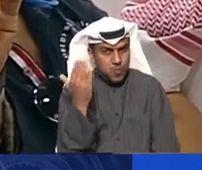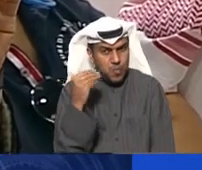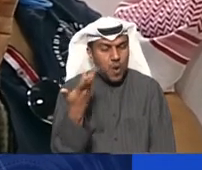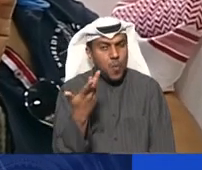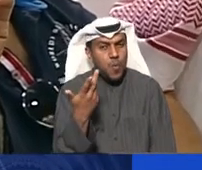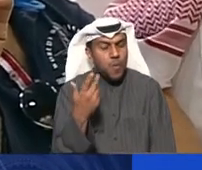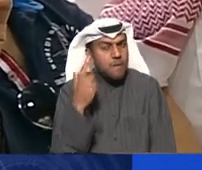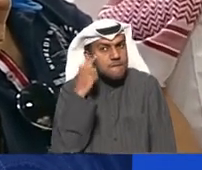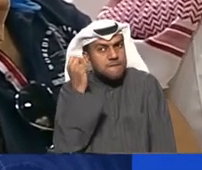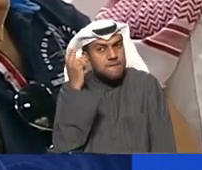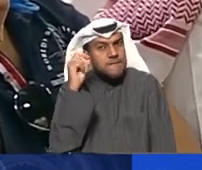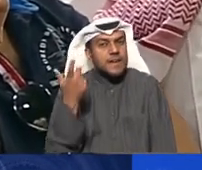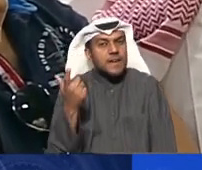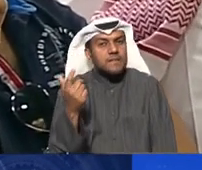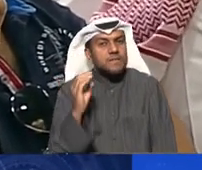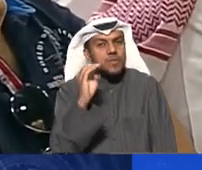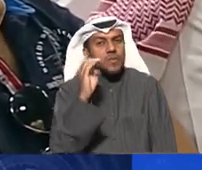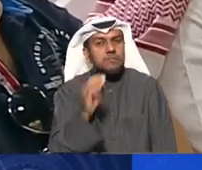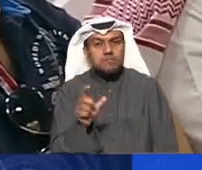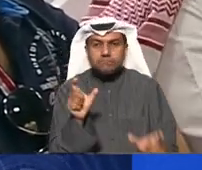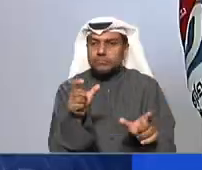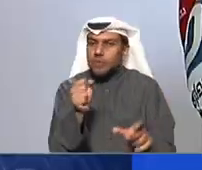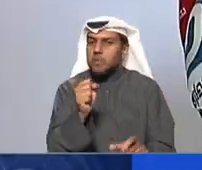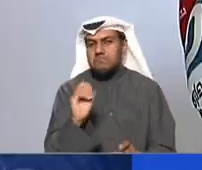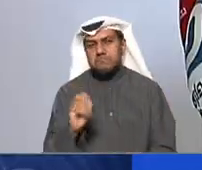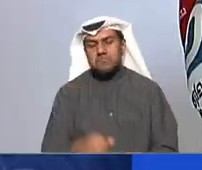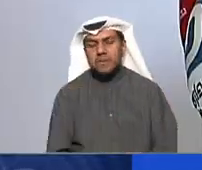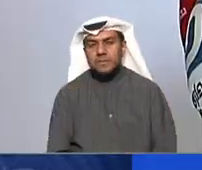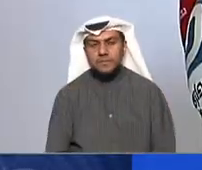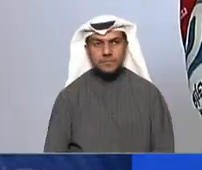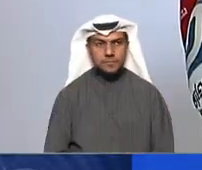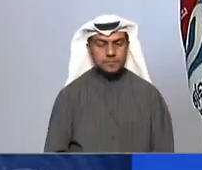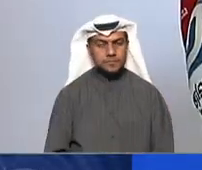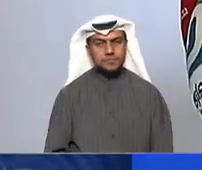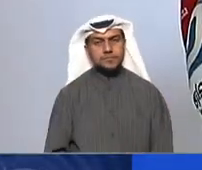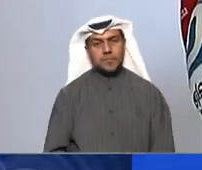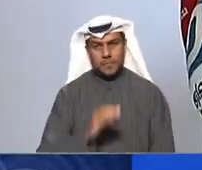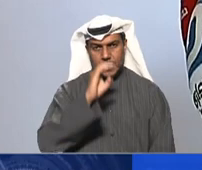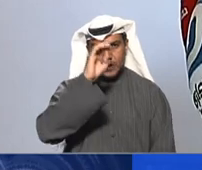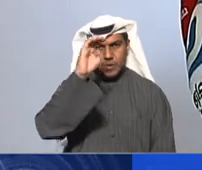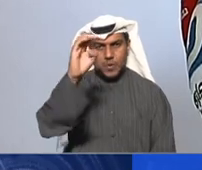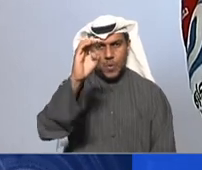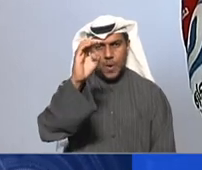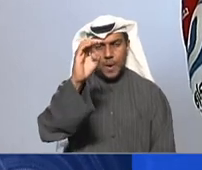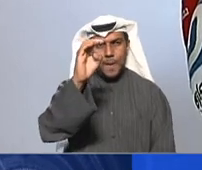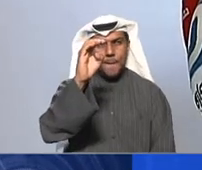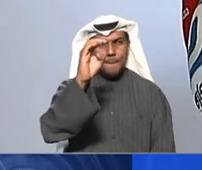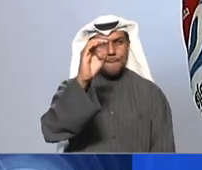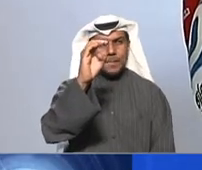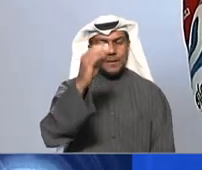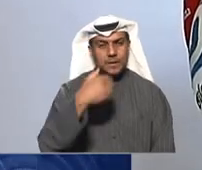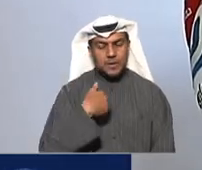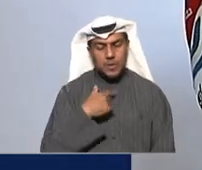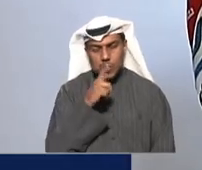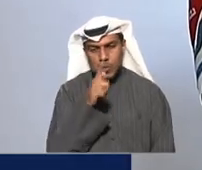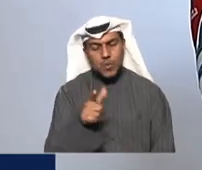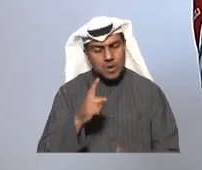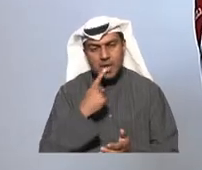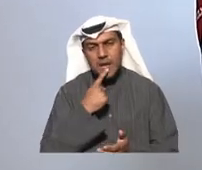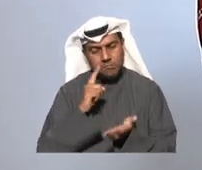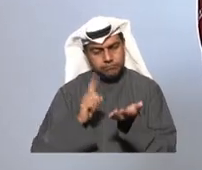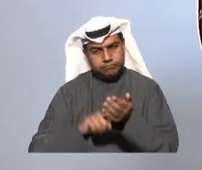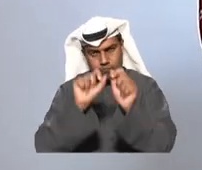أمور أخرى يعني تفسير علمي آخر لهذا؟ نعم، بالنسبة طبعا احنا نتعامل بكامل الشفافية